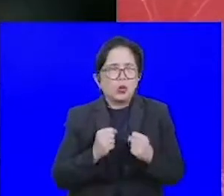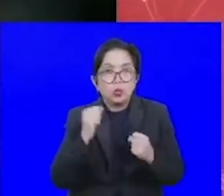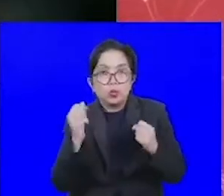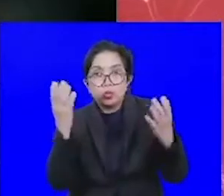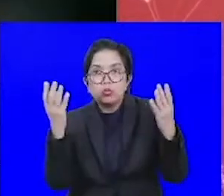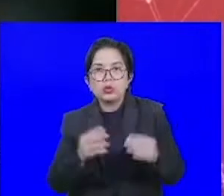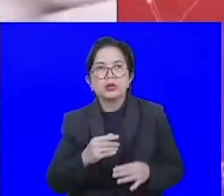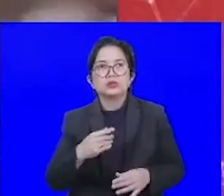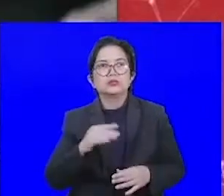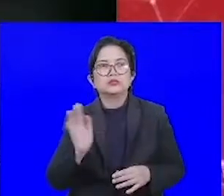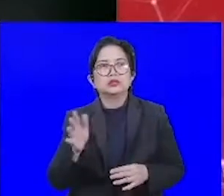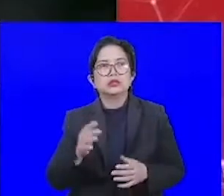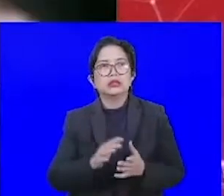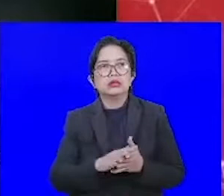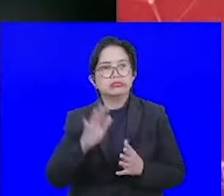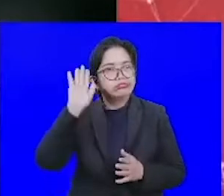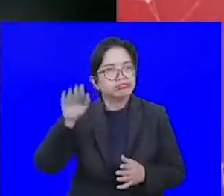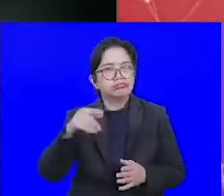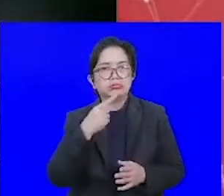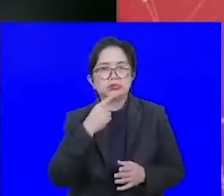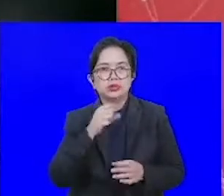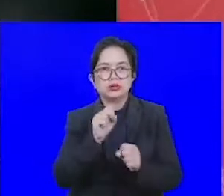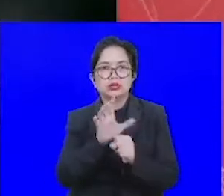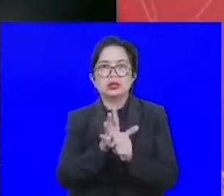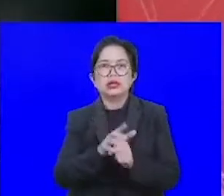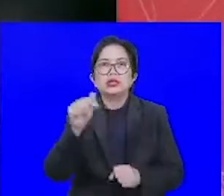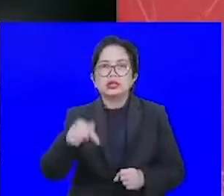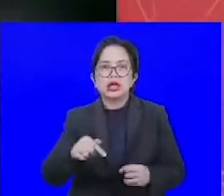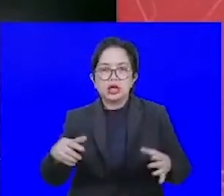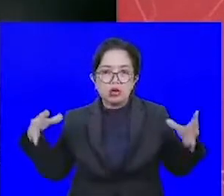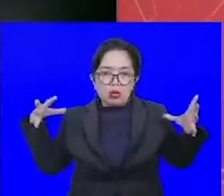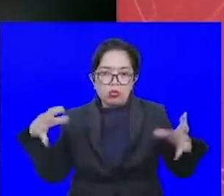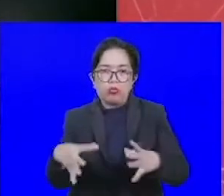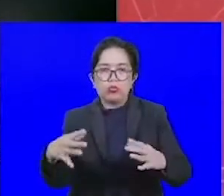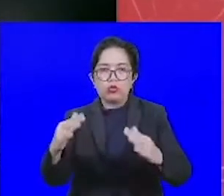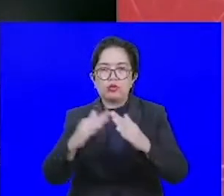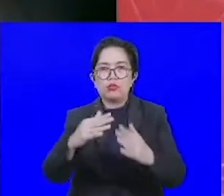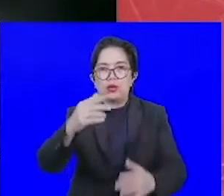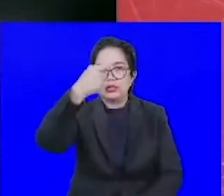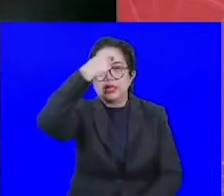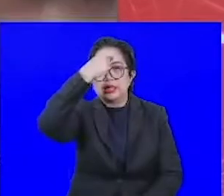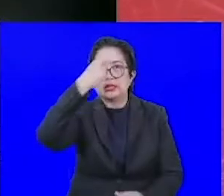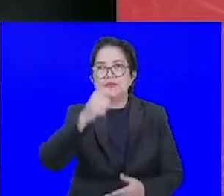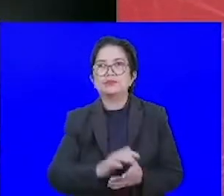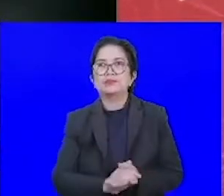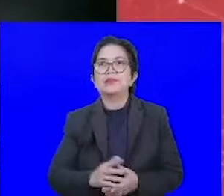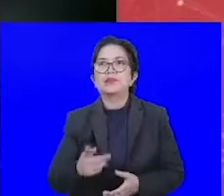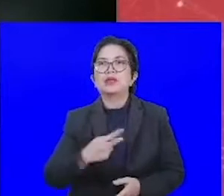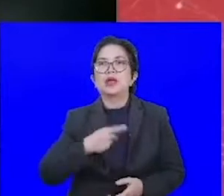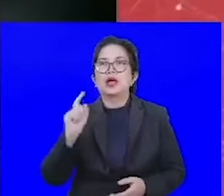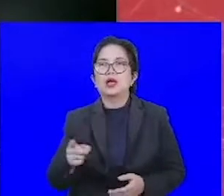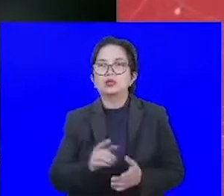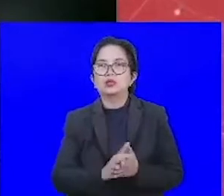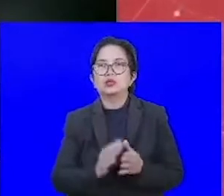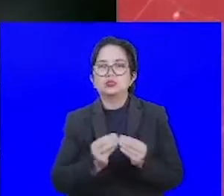Yang setahun lalu itu aku nggak percaya COVID. Sekarang apa-apa langsung buret ke rumah sakit semua. Nah itu menyebabkan spike di rumah sakit. Nah, kita harus